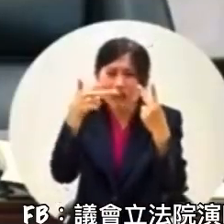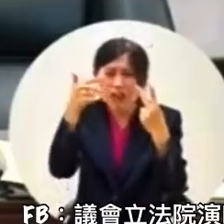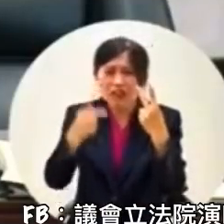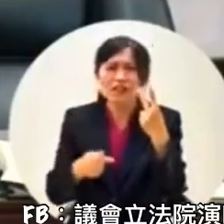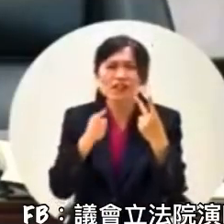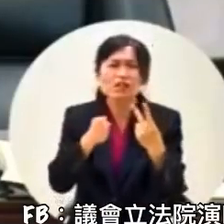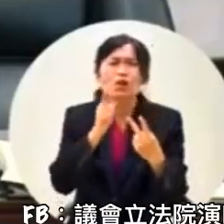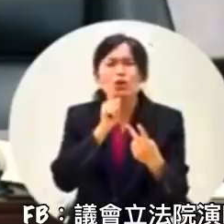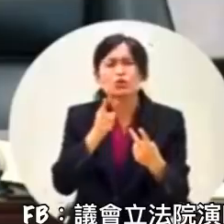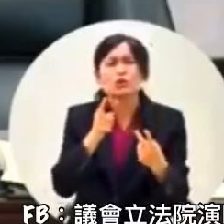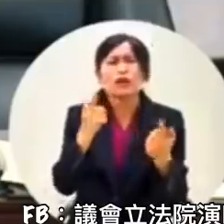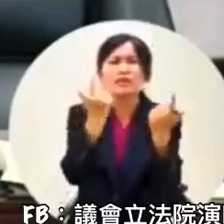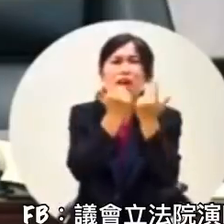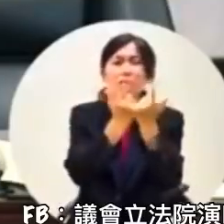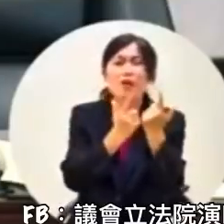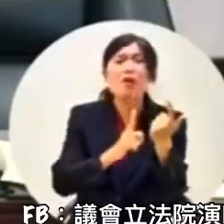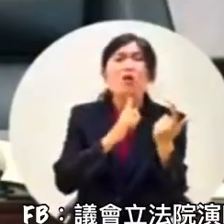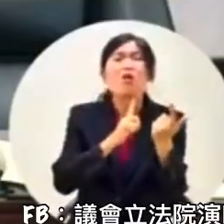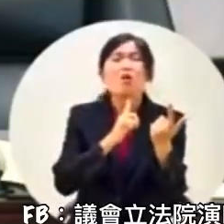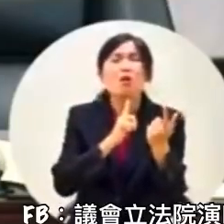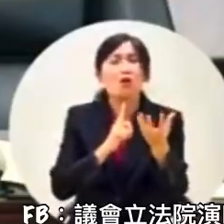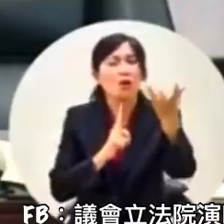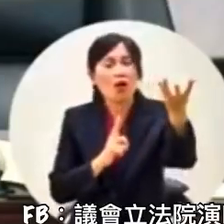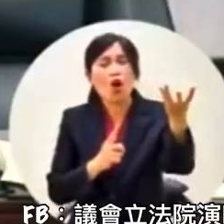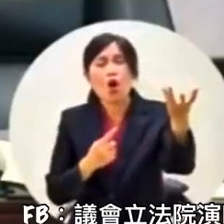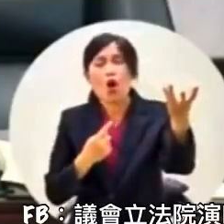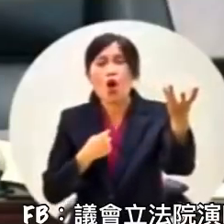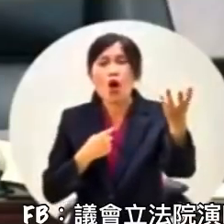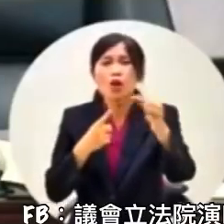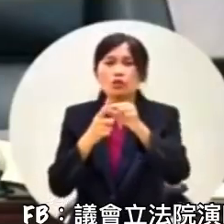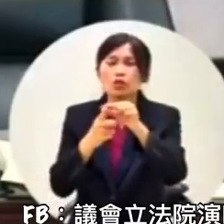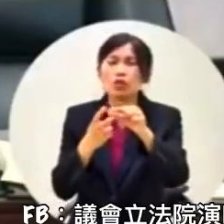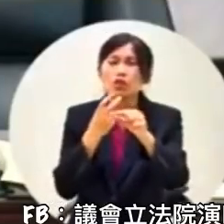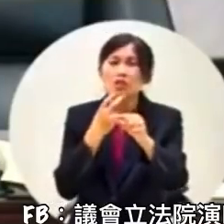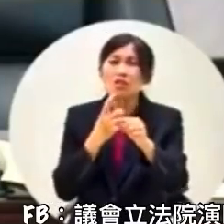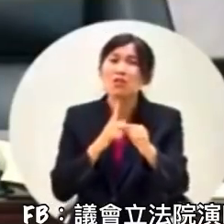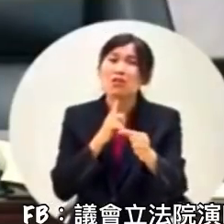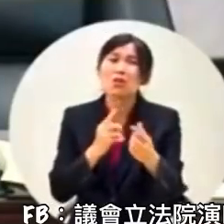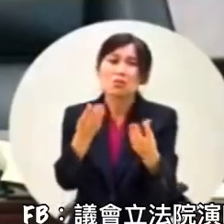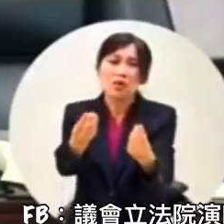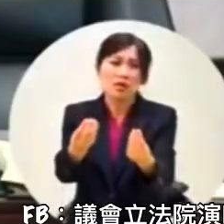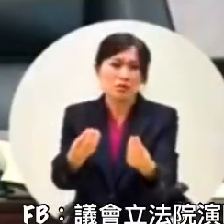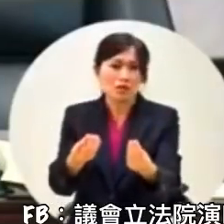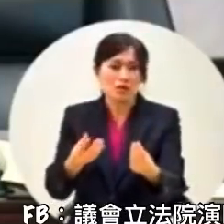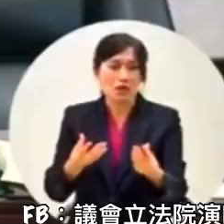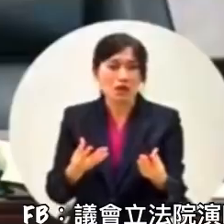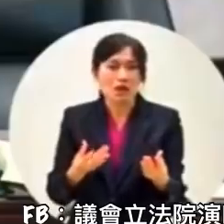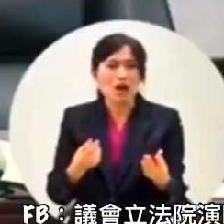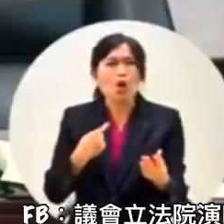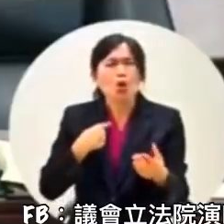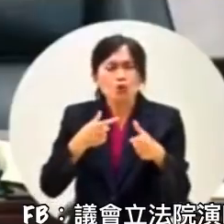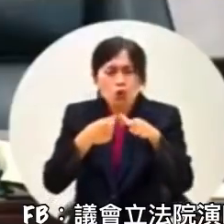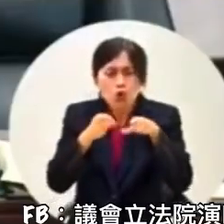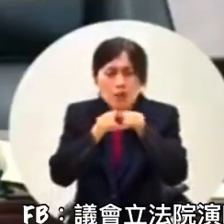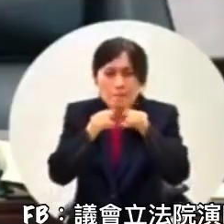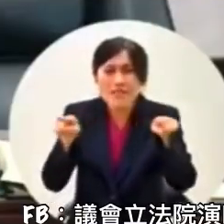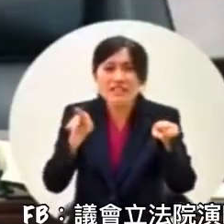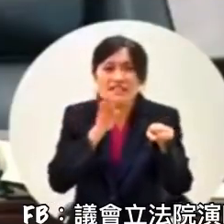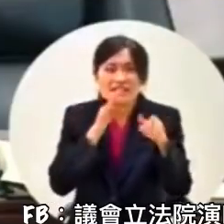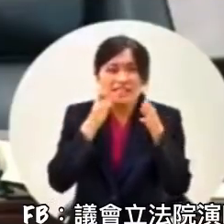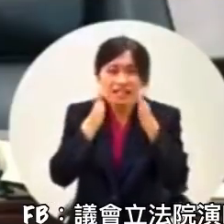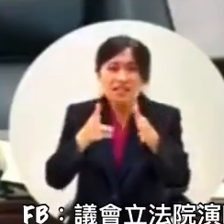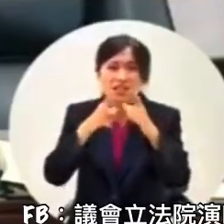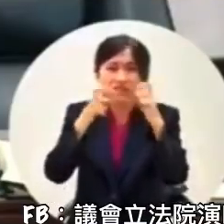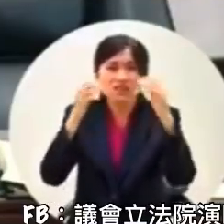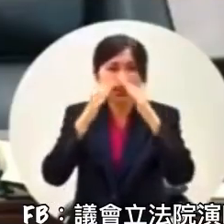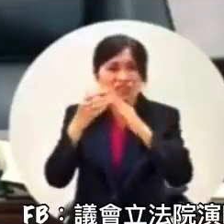是讲啊，台北市好样，你给拨挂，中央你好样拨，中央不好样啦。我们讲的是这个公平是对一个城市要努力